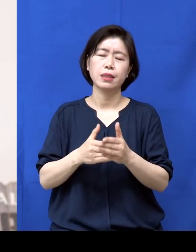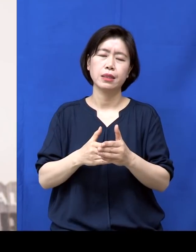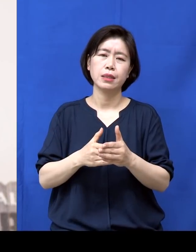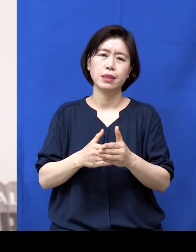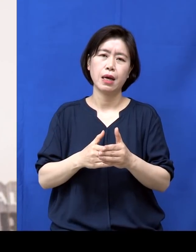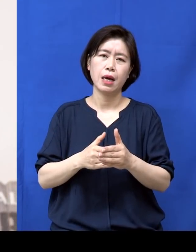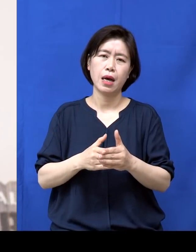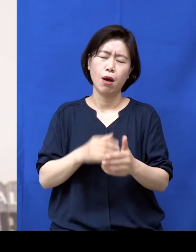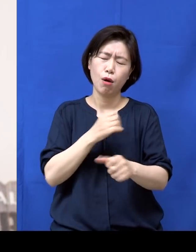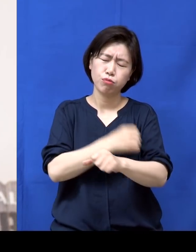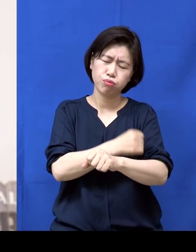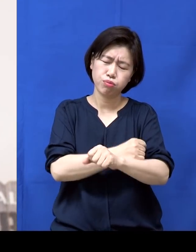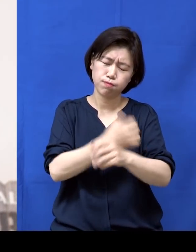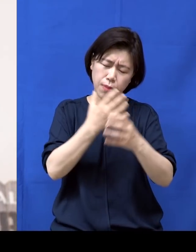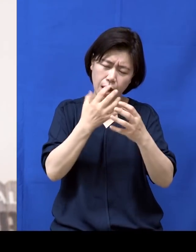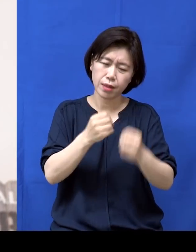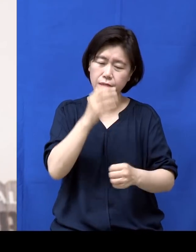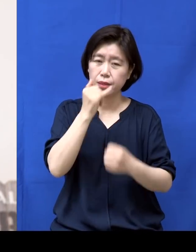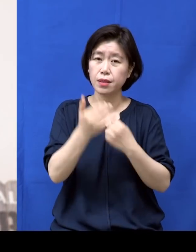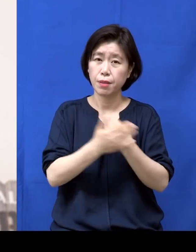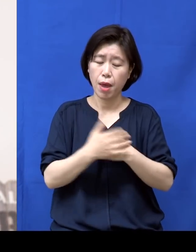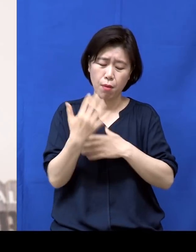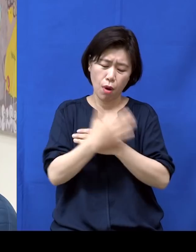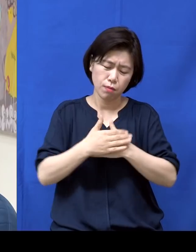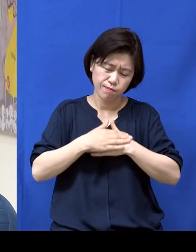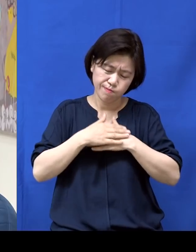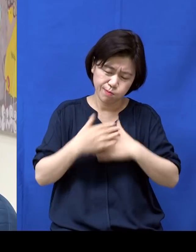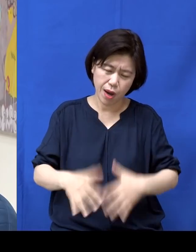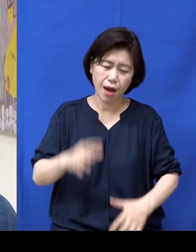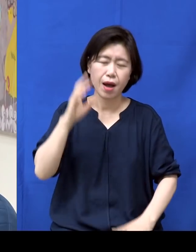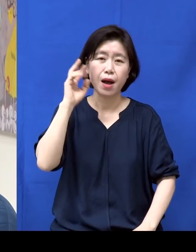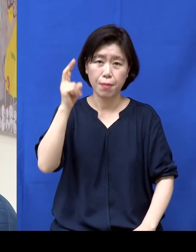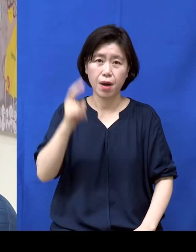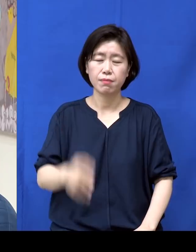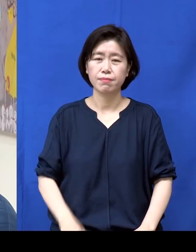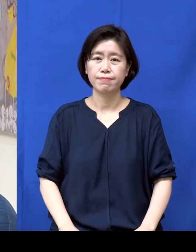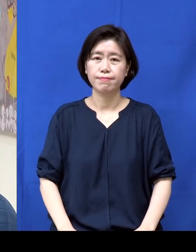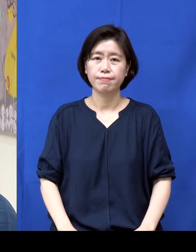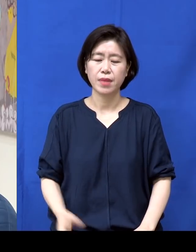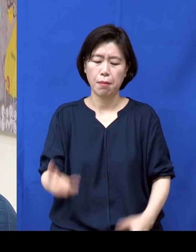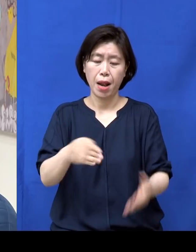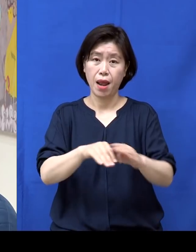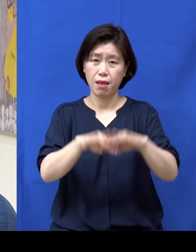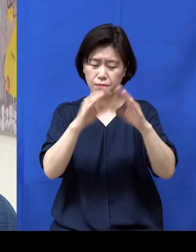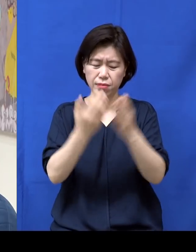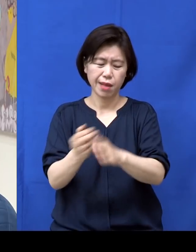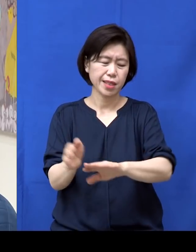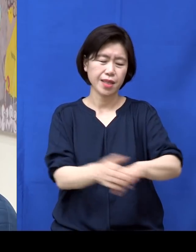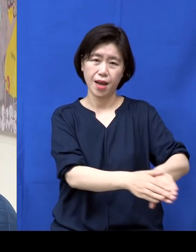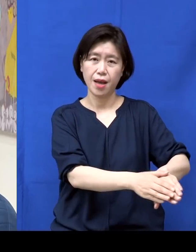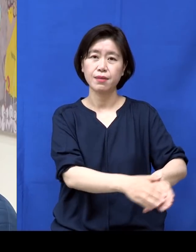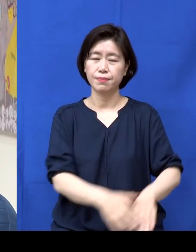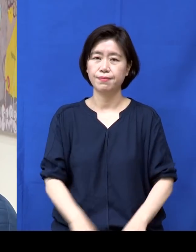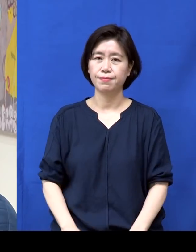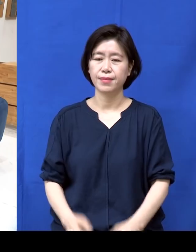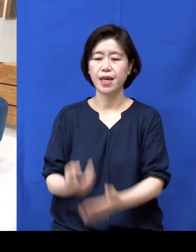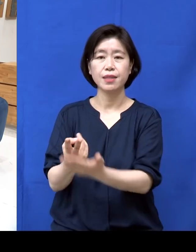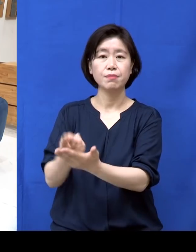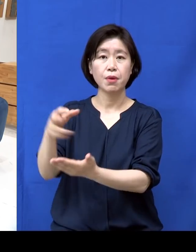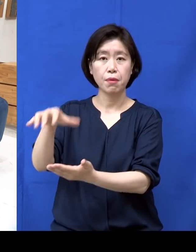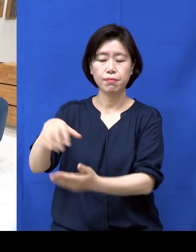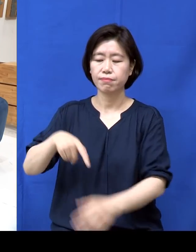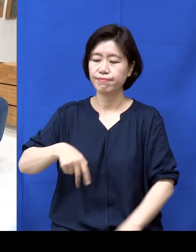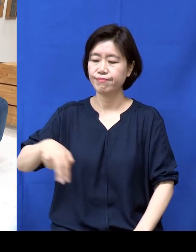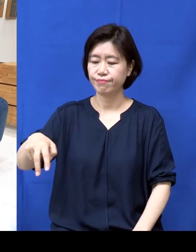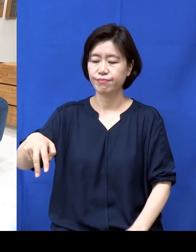몸에 피로가 너무 많이 쌓였구나 싶어서 개던 빨래를 내팽개치고 침대에 가서 이렇게 쓰러지듯 누웠어요. 네.